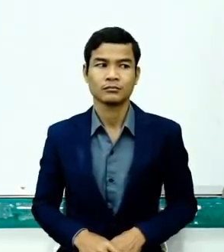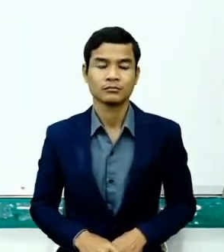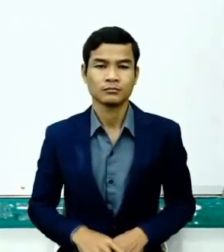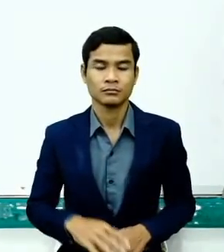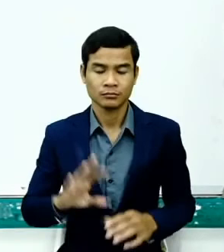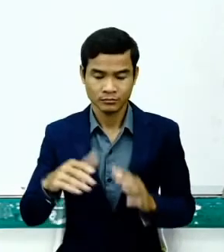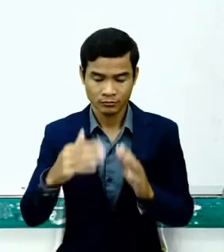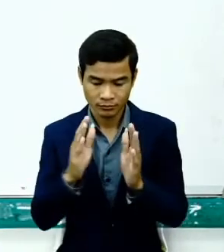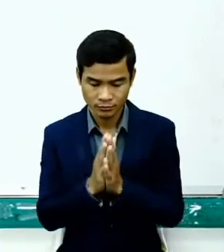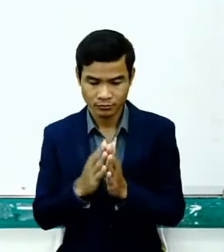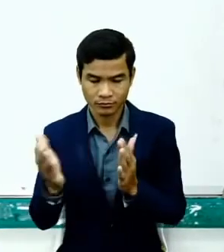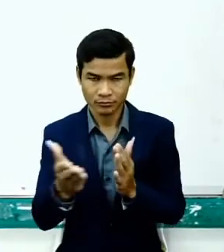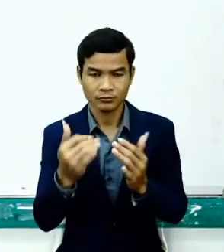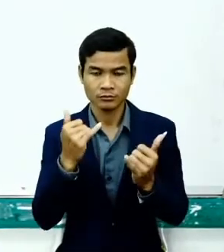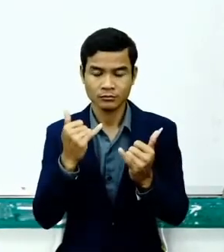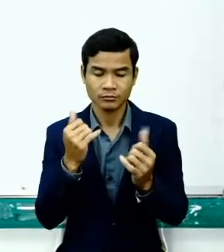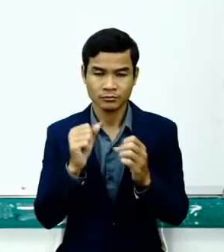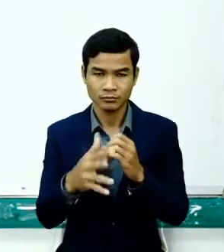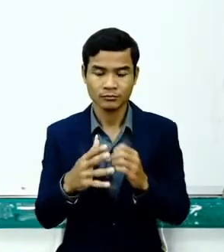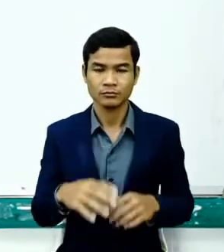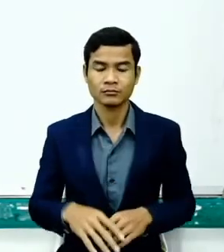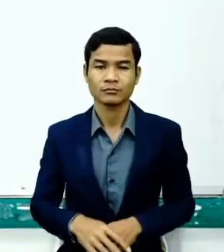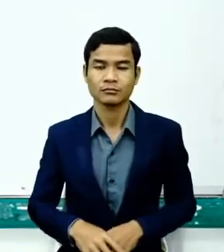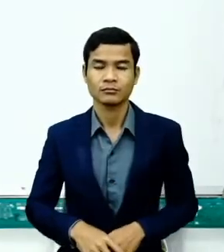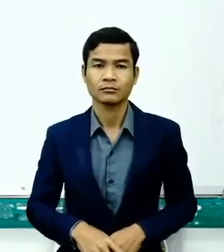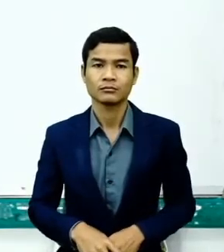អរគុណកូនចាប់ផ្ដើមអាន